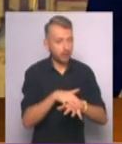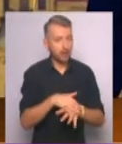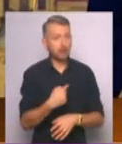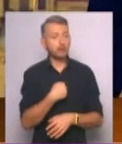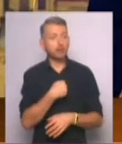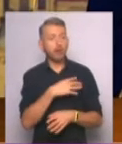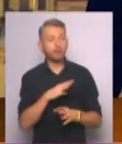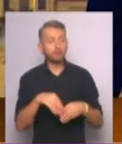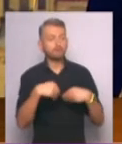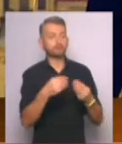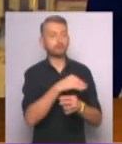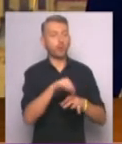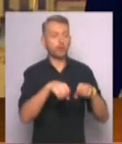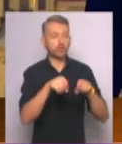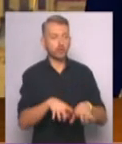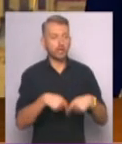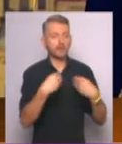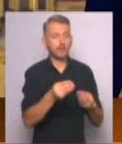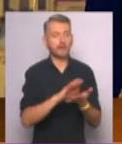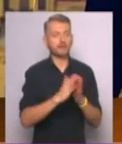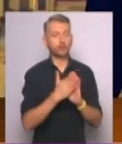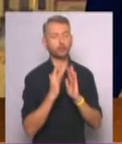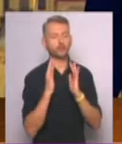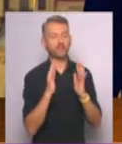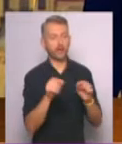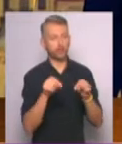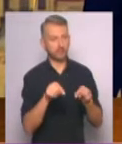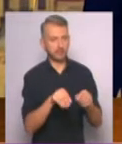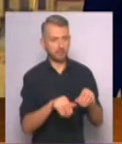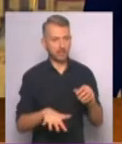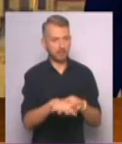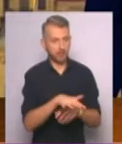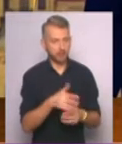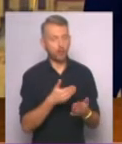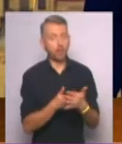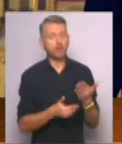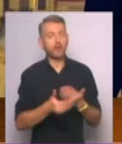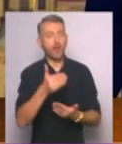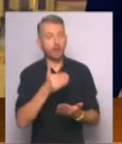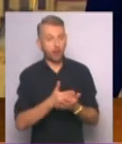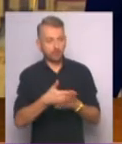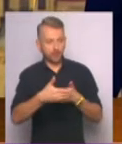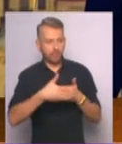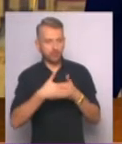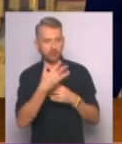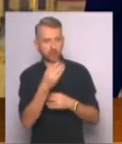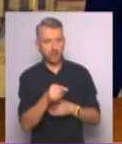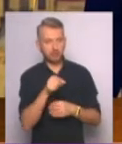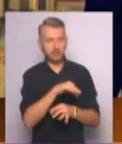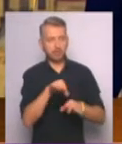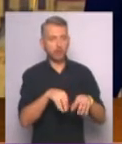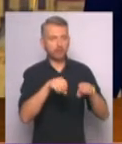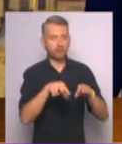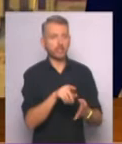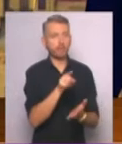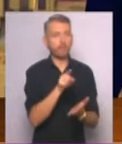подано проєкт рішення про надання статусу скверу цій земельній ділянці. І от нарешті, найближчими днями, цей проєкт рішення